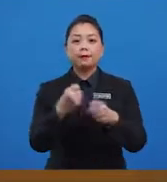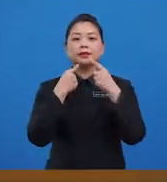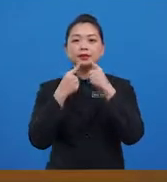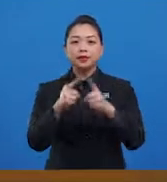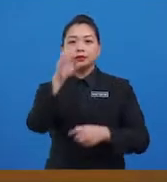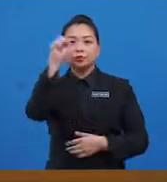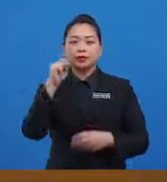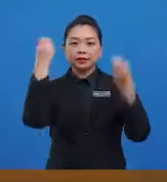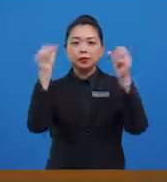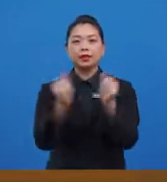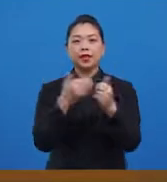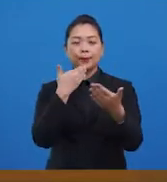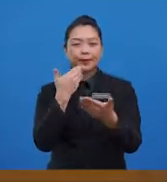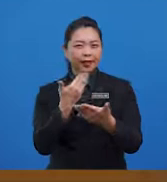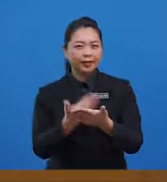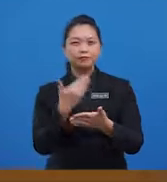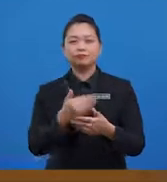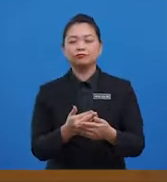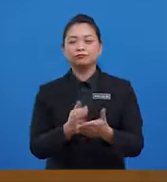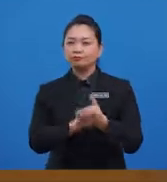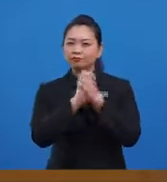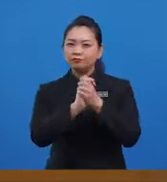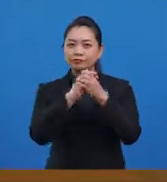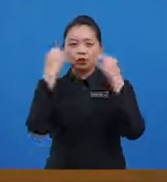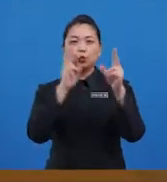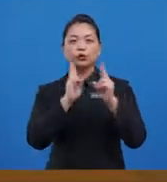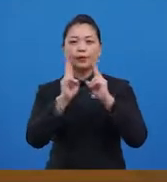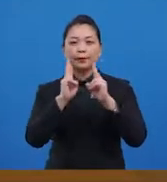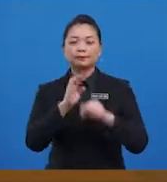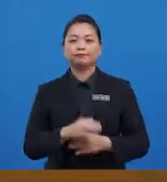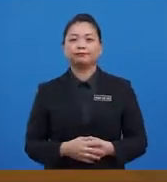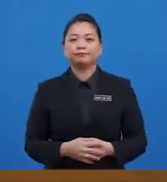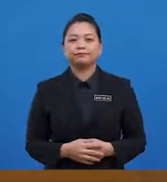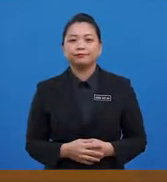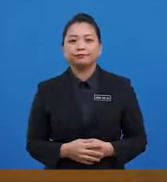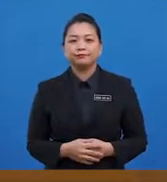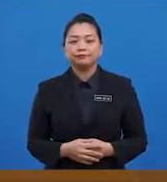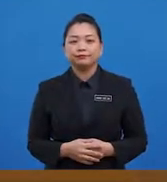menjawab soalan cikgu dengan baik sekali. Tahniah cikgu ucapkan.